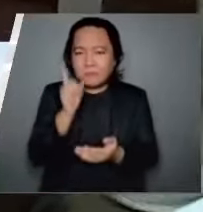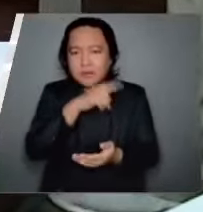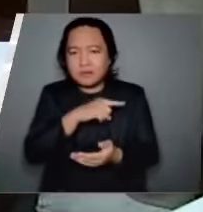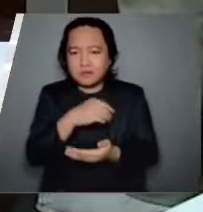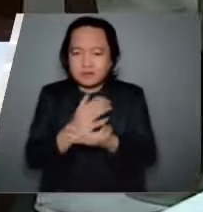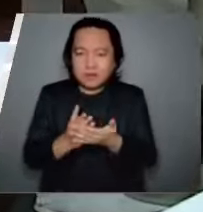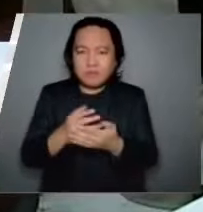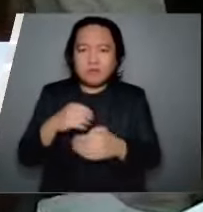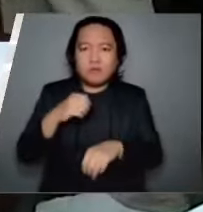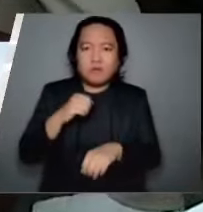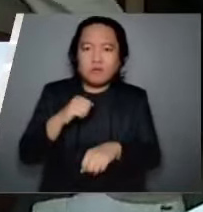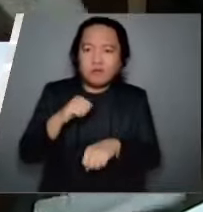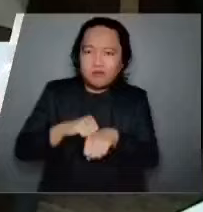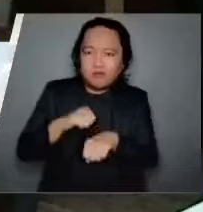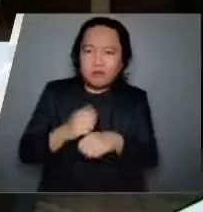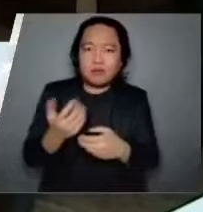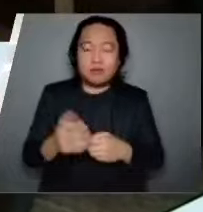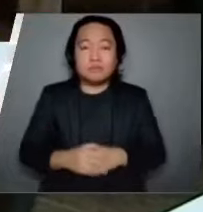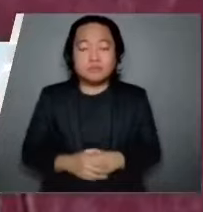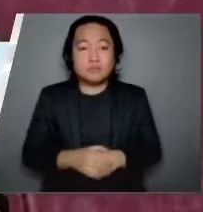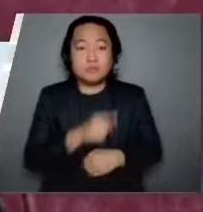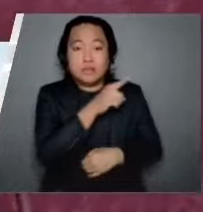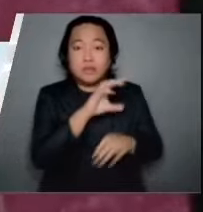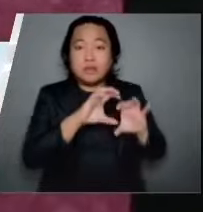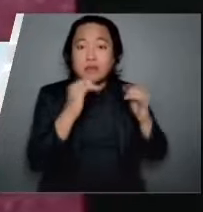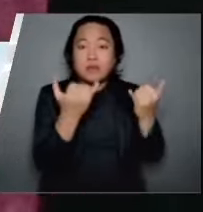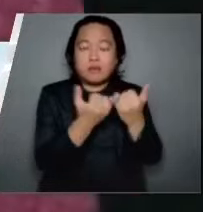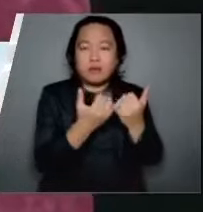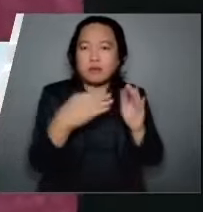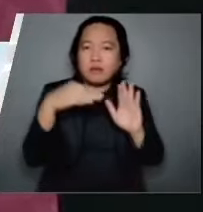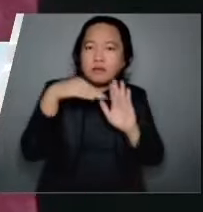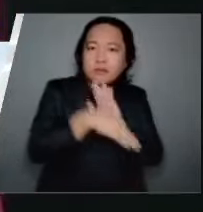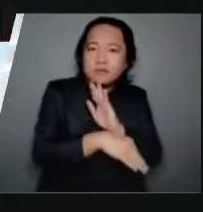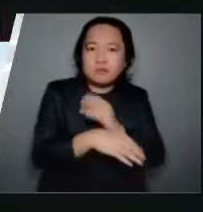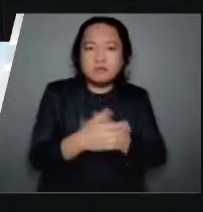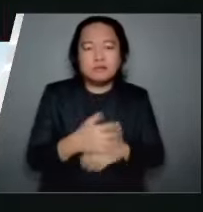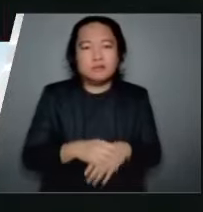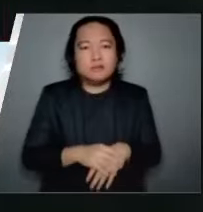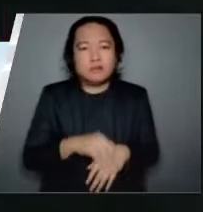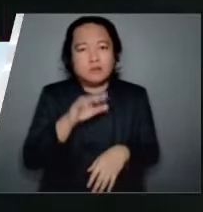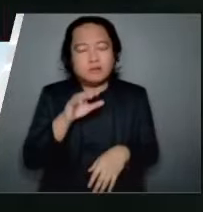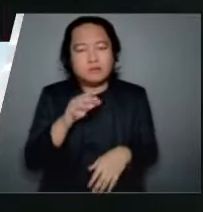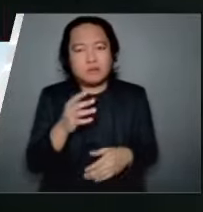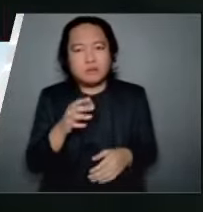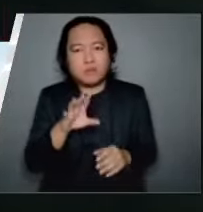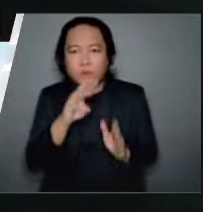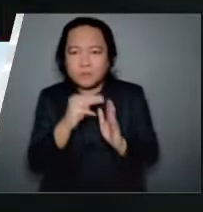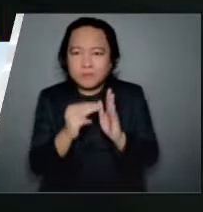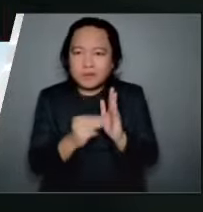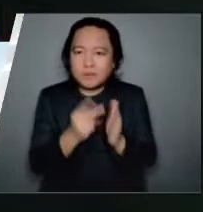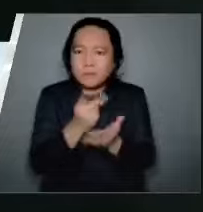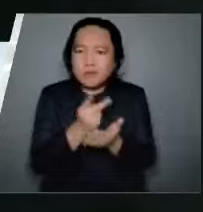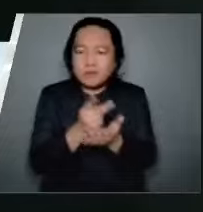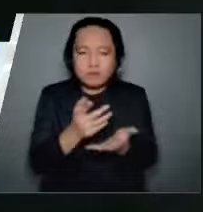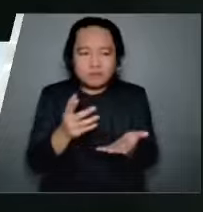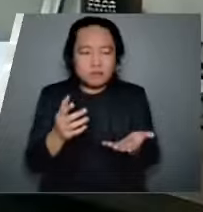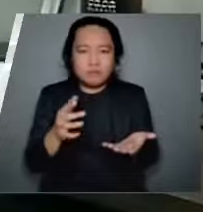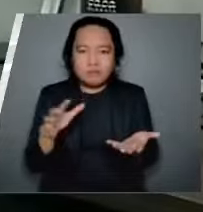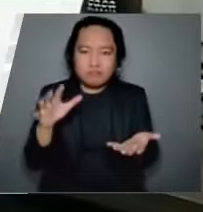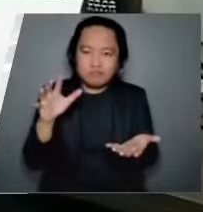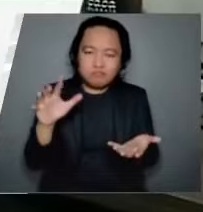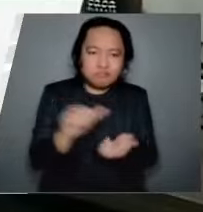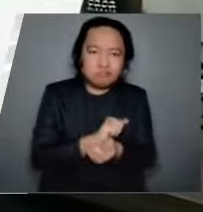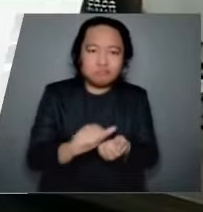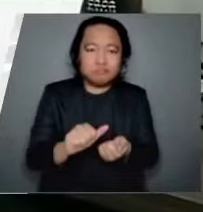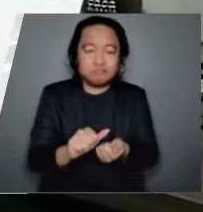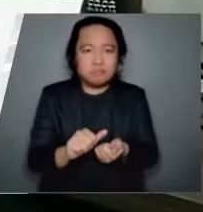ang lugi ng delivery company dahil sa modus. At tingin ng NBI at ng employer ng suspect, may kasabwat pa siya. Because